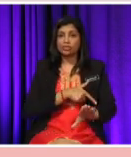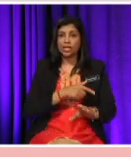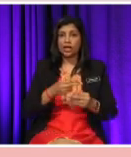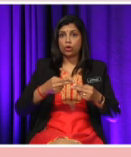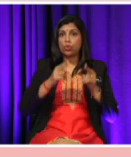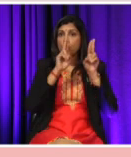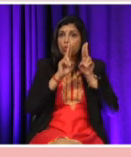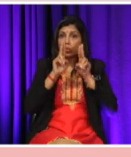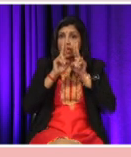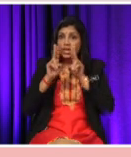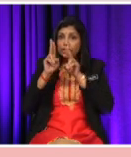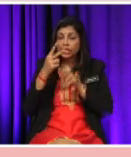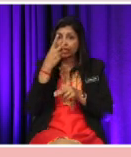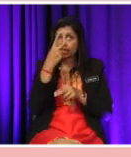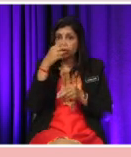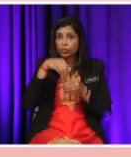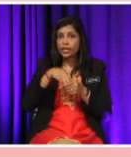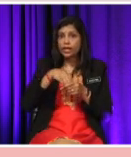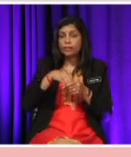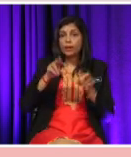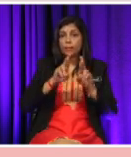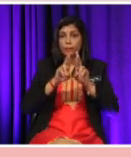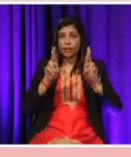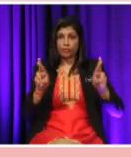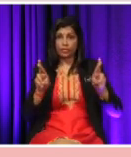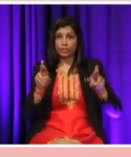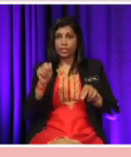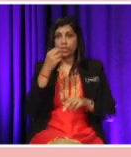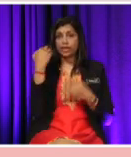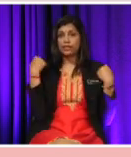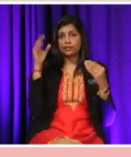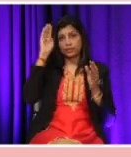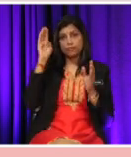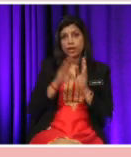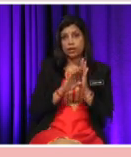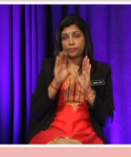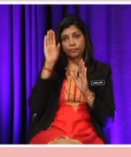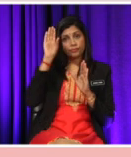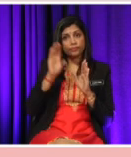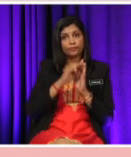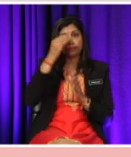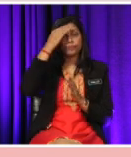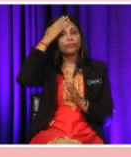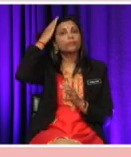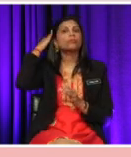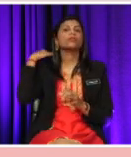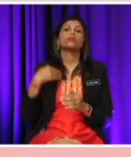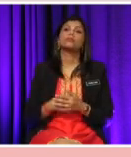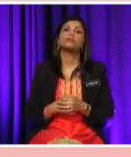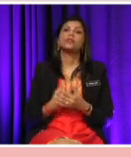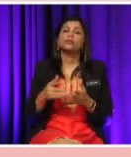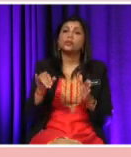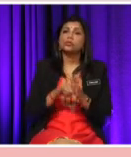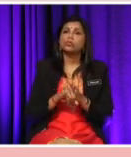tuh gambar Oke kemudian ulang langkah terus untuk suhu 40 derajat